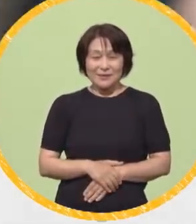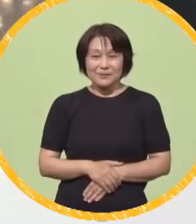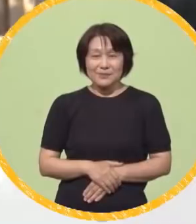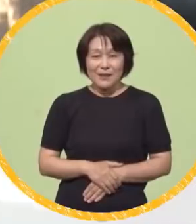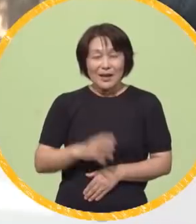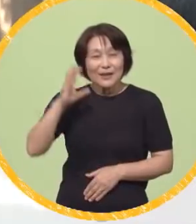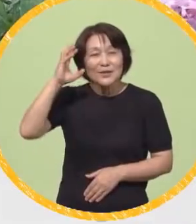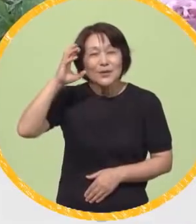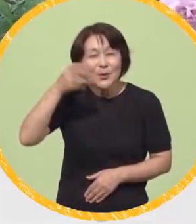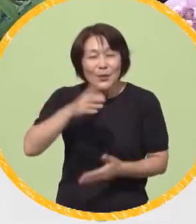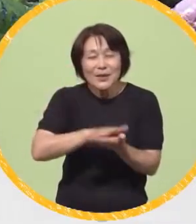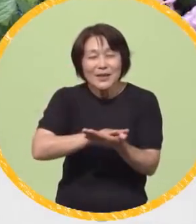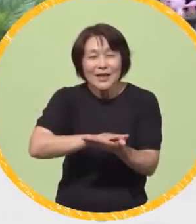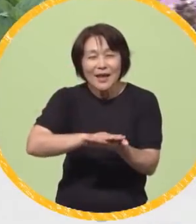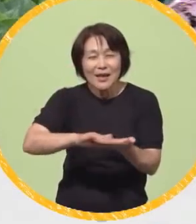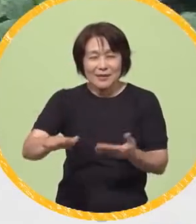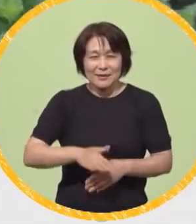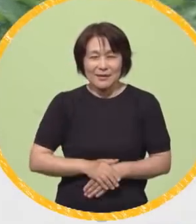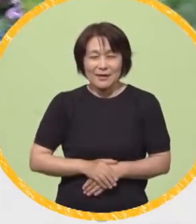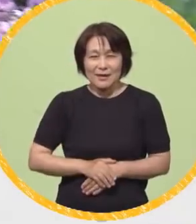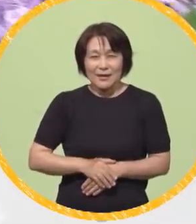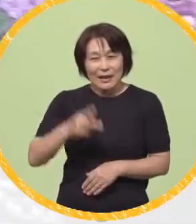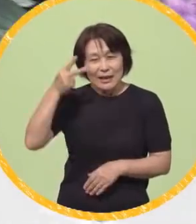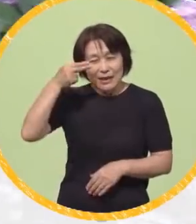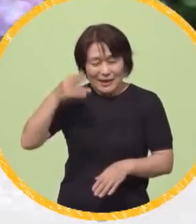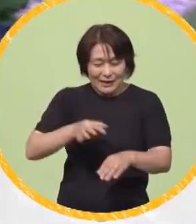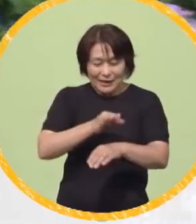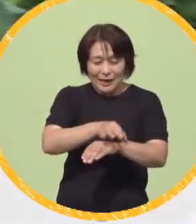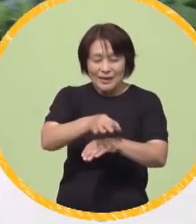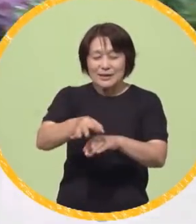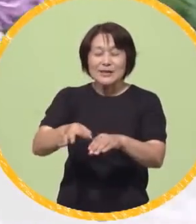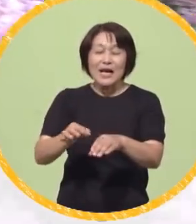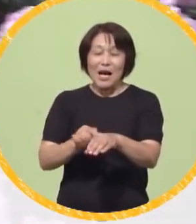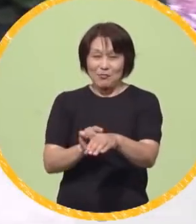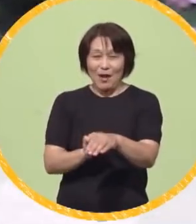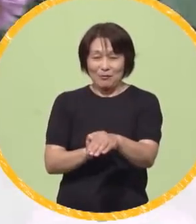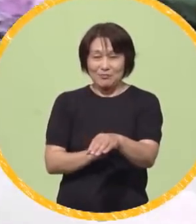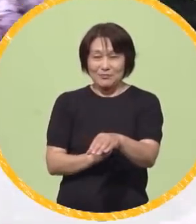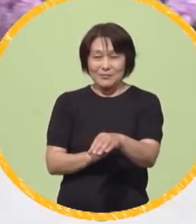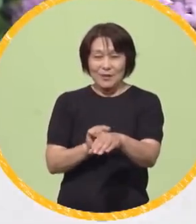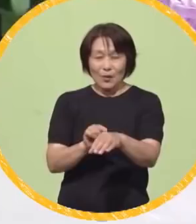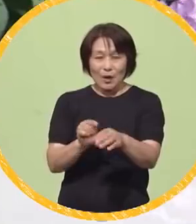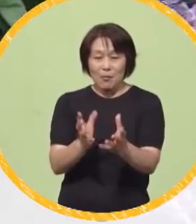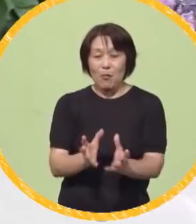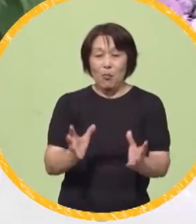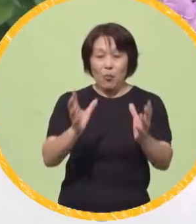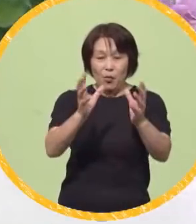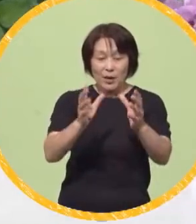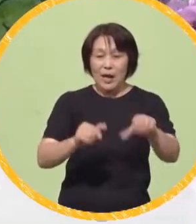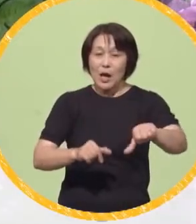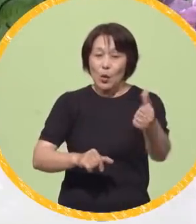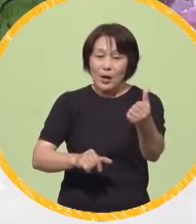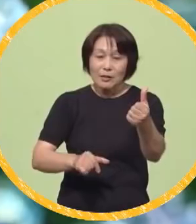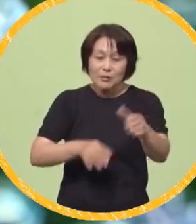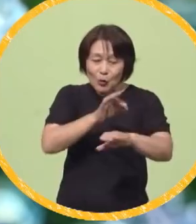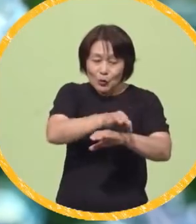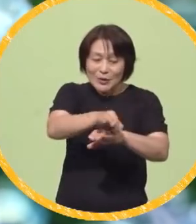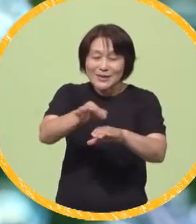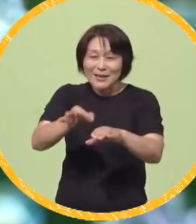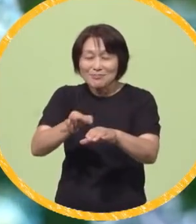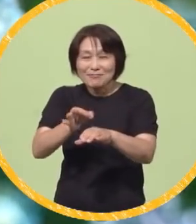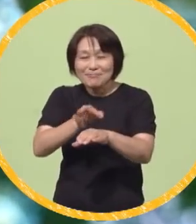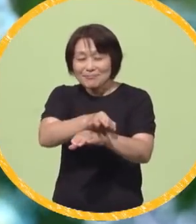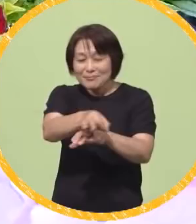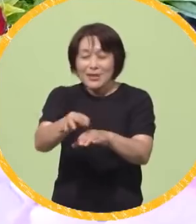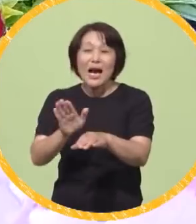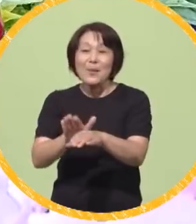すごい綺麗。 クリスタルガラスのアジサイオルテンシア、一株あたりおよそ500ものクリスタルが使われています